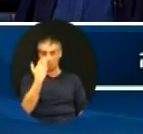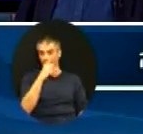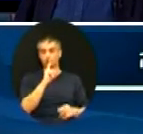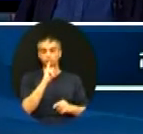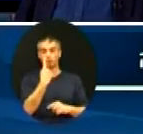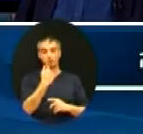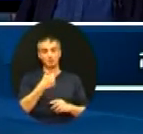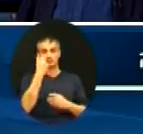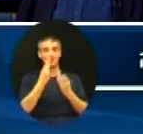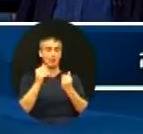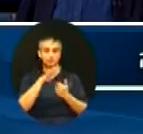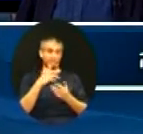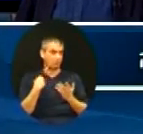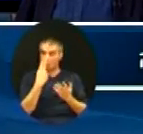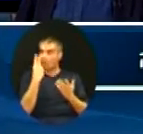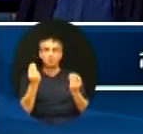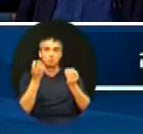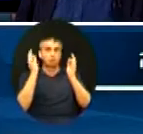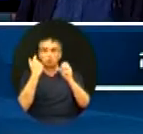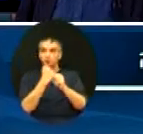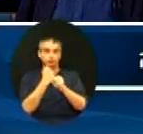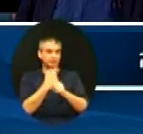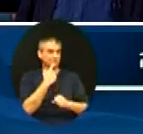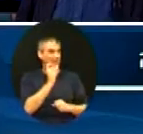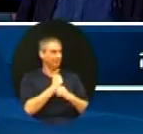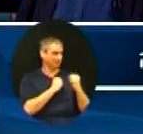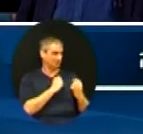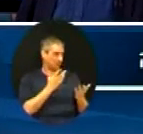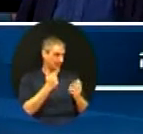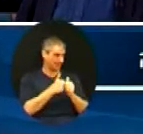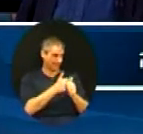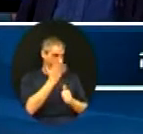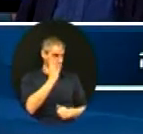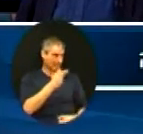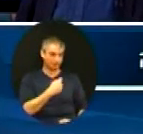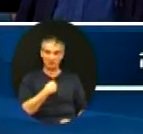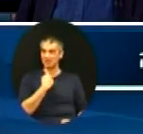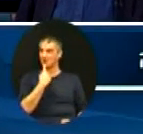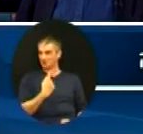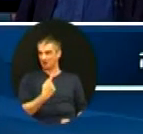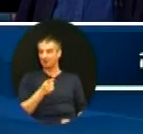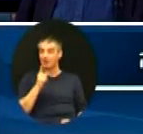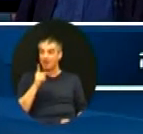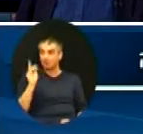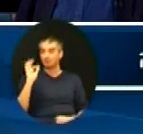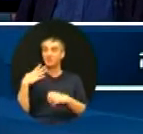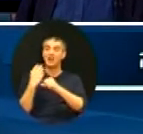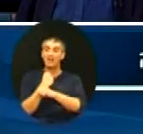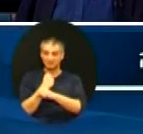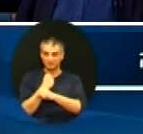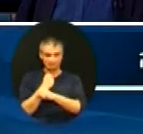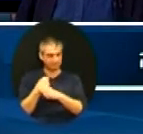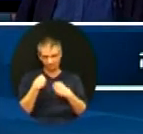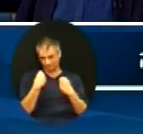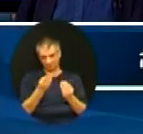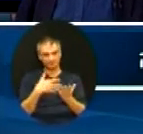שנה אחת שר לחוט הסביבה, לא ראיתי משהו מיוחד שהוא המילה עשה. המילה שמאל היא מילה נרדפת לרשע. אבל אני אומר לך כן. דבר, הם כדי להצליח, הנה נתן